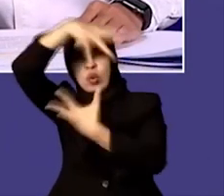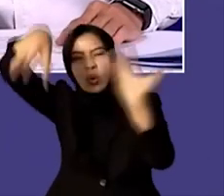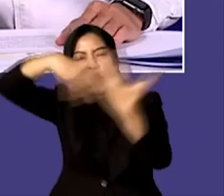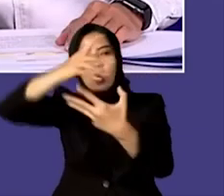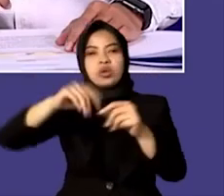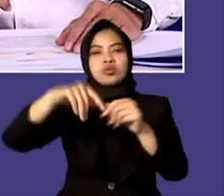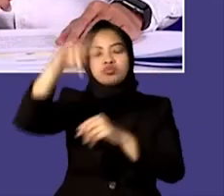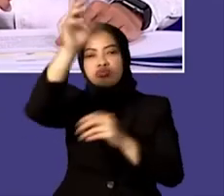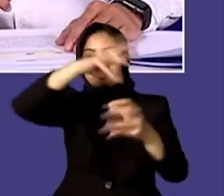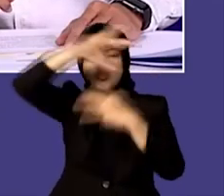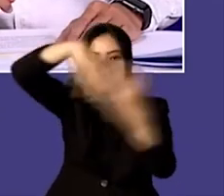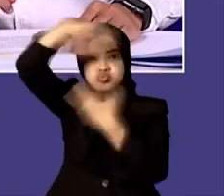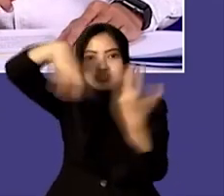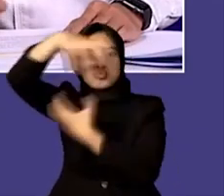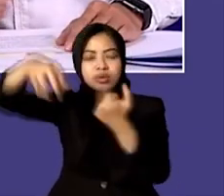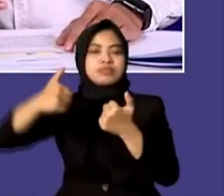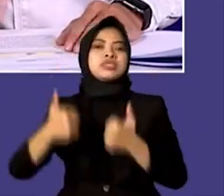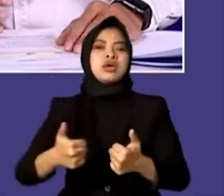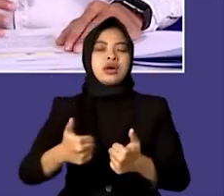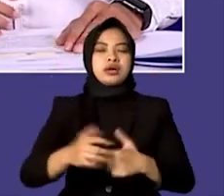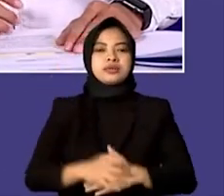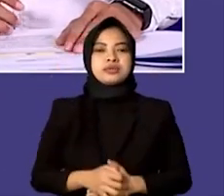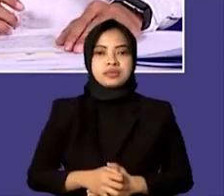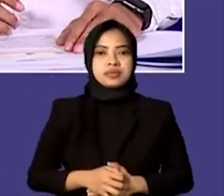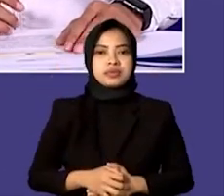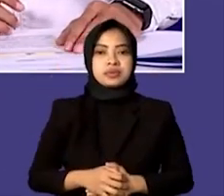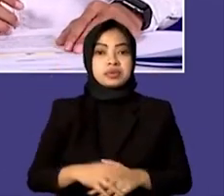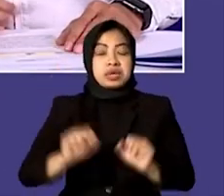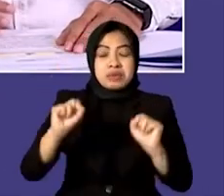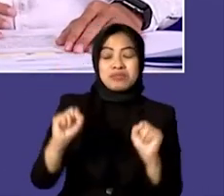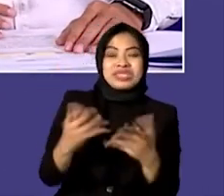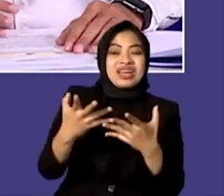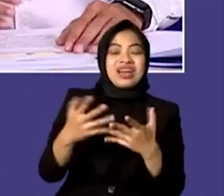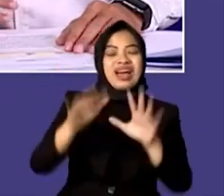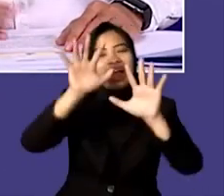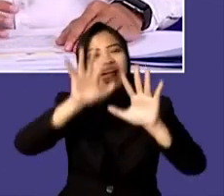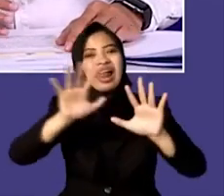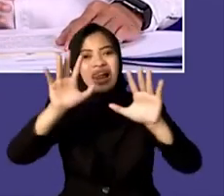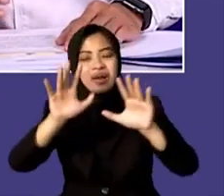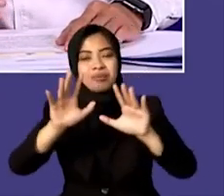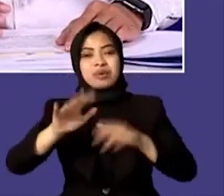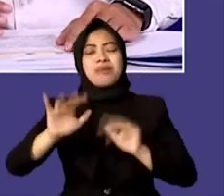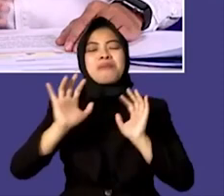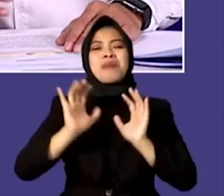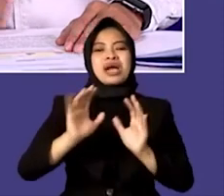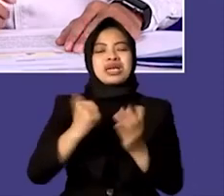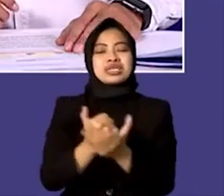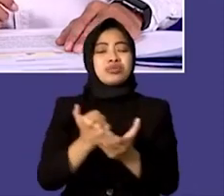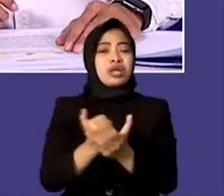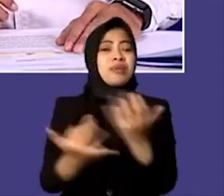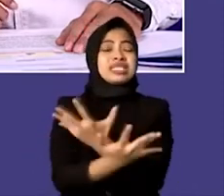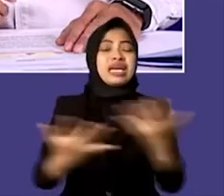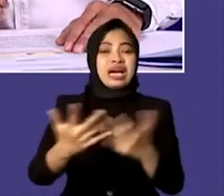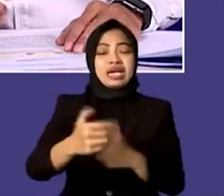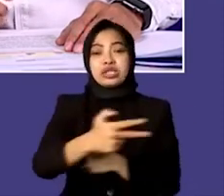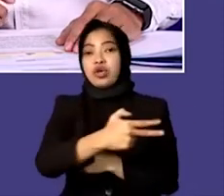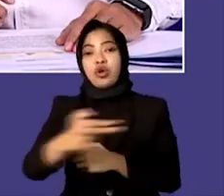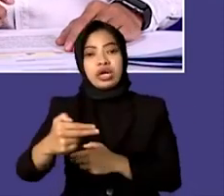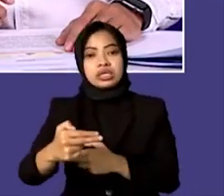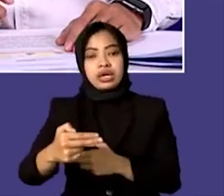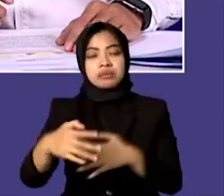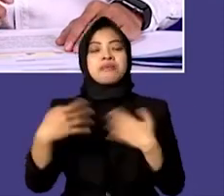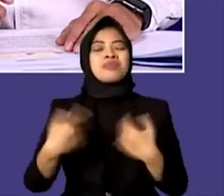serta puting beliung bahaya bencana alam ini sayangnya akan dihadapi oleh banyak masyarakat Indonesia Hai